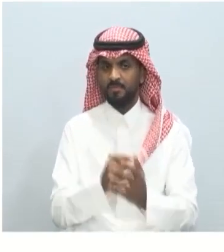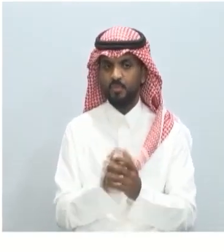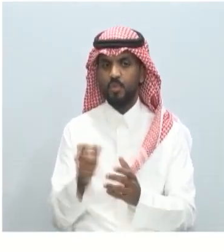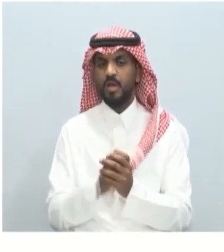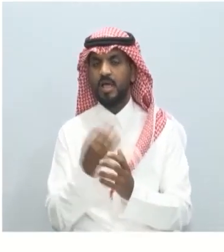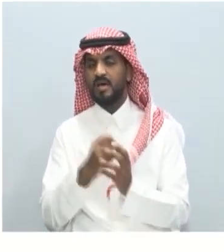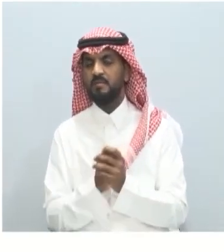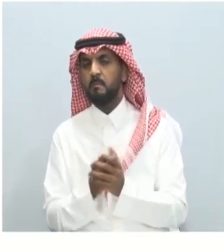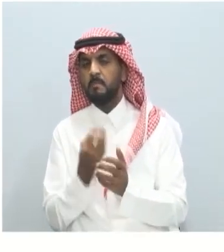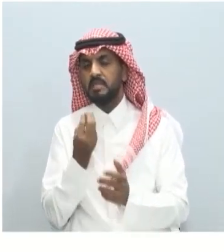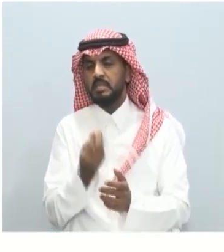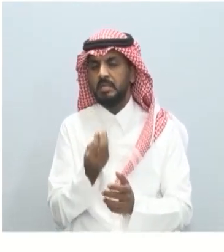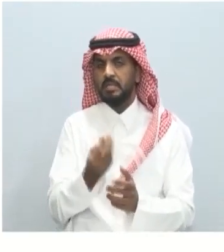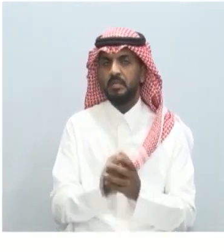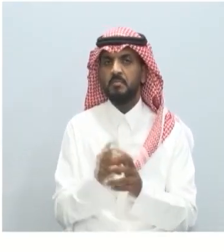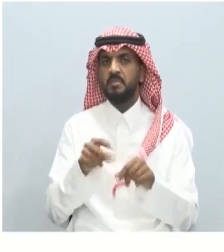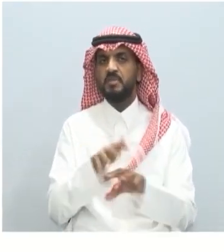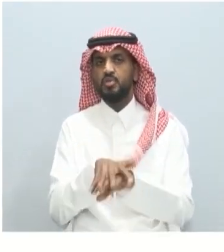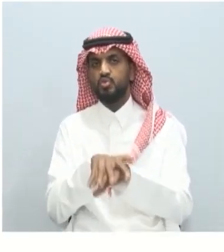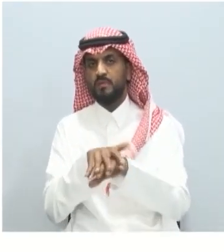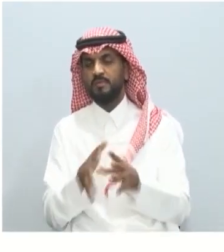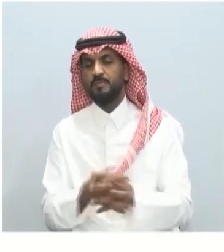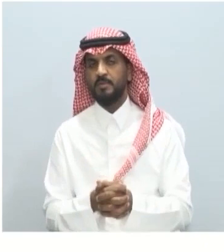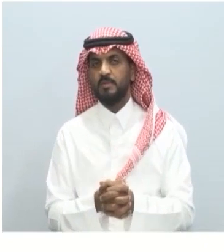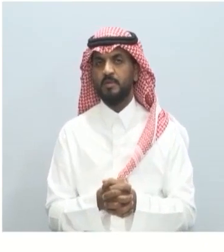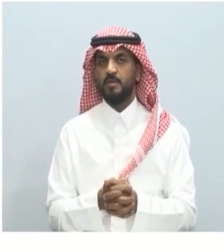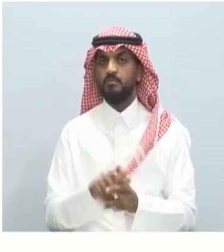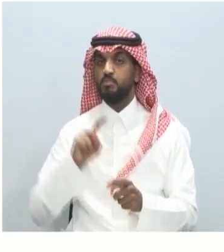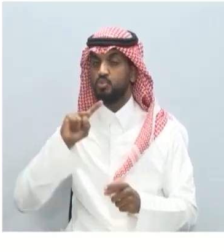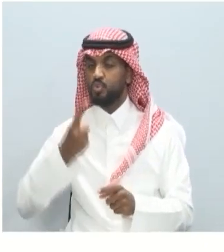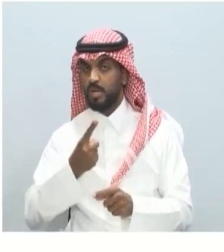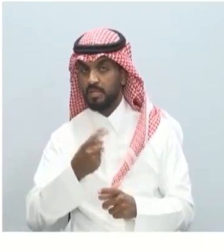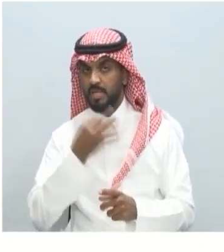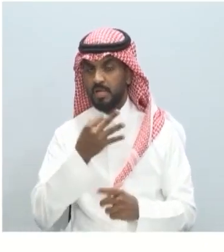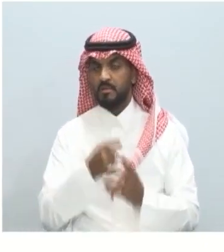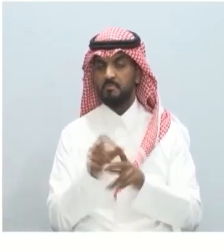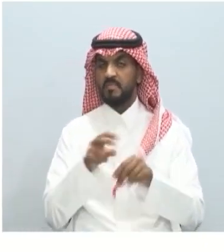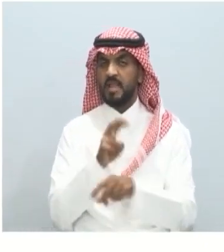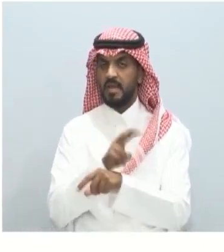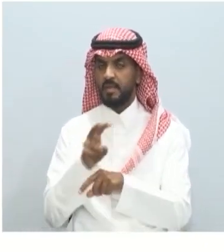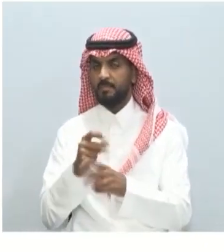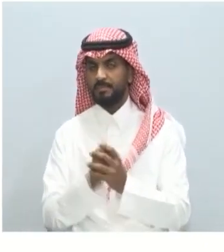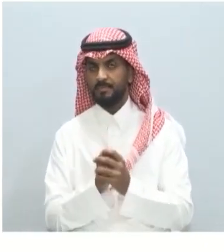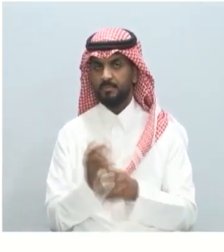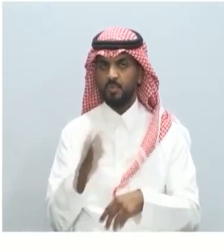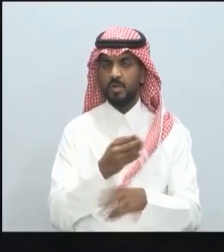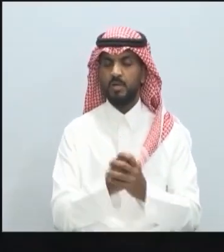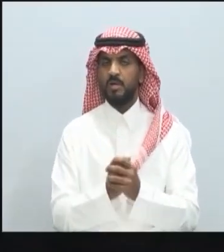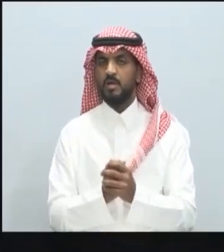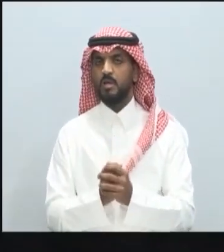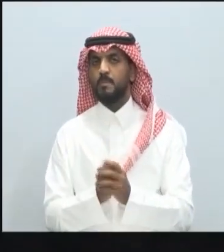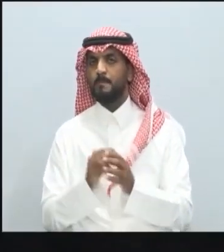البطيء كالسلحفاه مثلا نقول هنا انه في سرعه القراءه في سرعه القراءه في سرعه الارنب وفي بطء